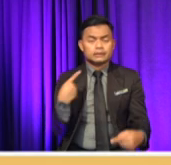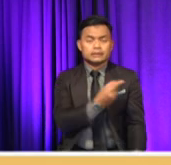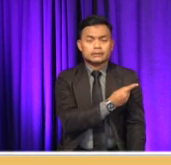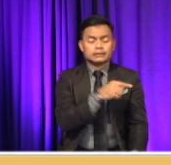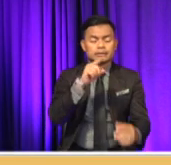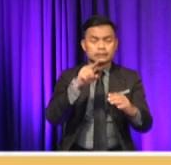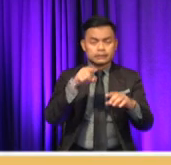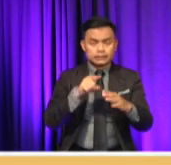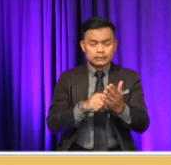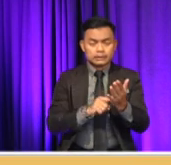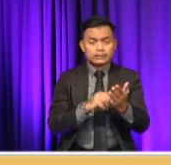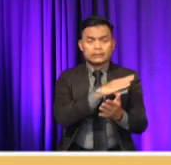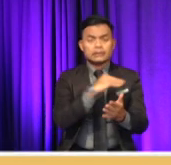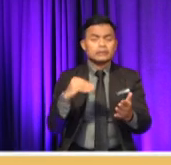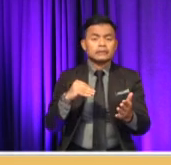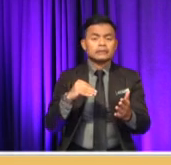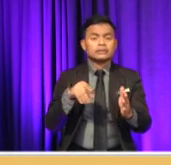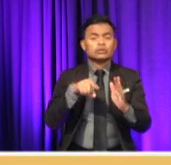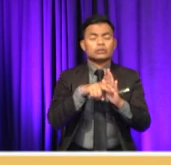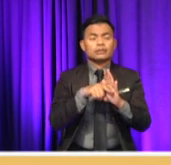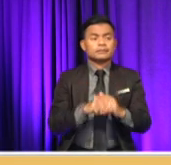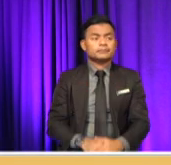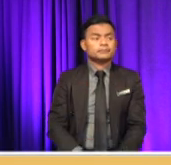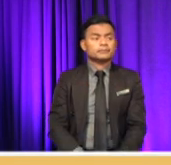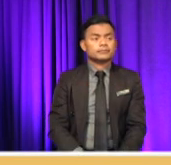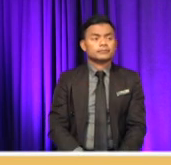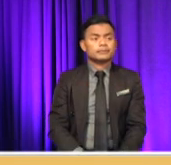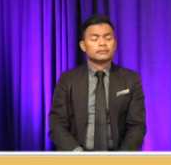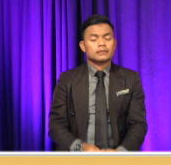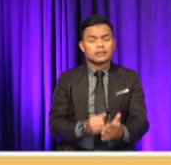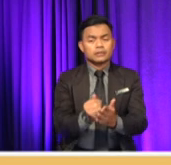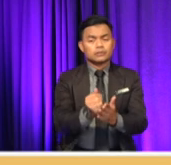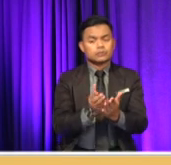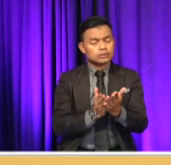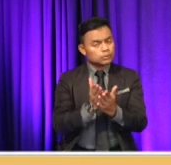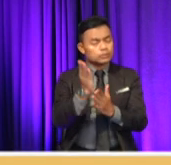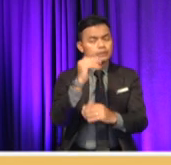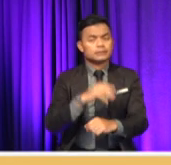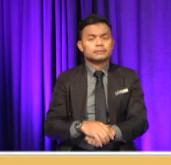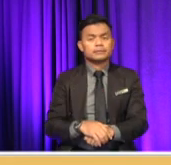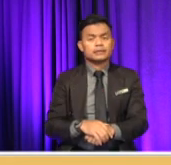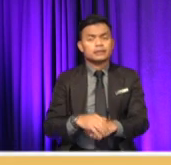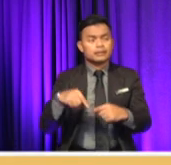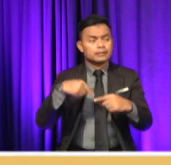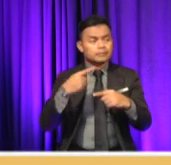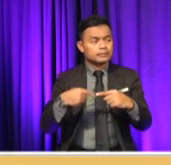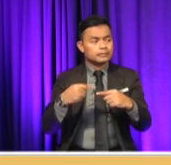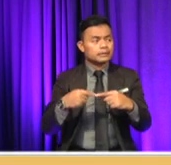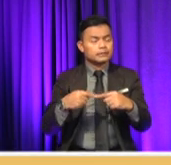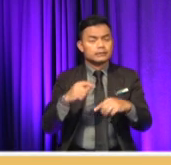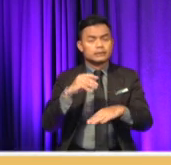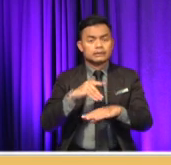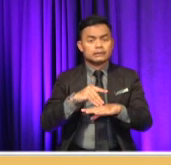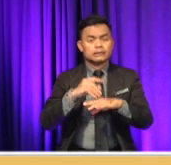ditolak ya sama ini kita tekan atau pun tolak susu harus akan mengalir Oke bila punah ditekan atau